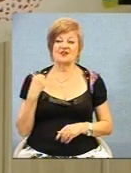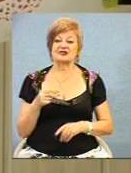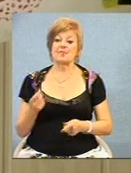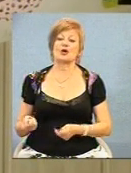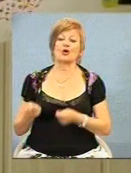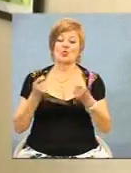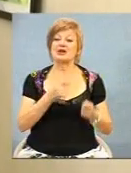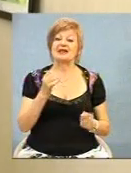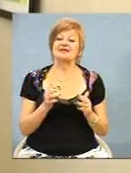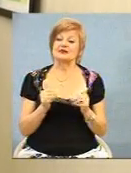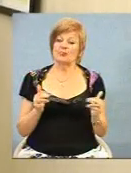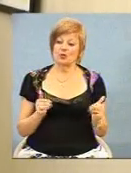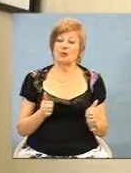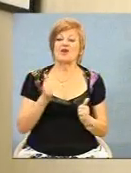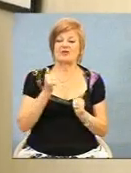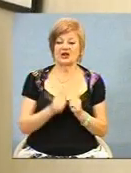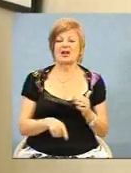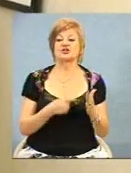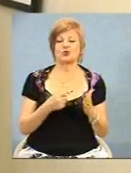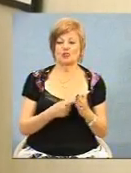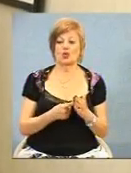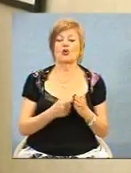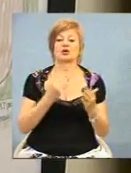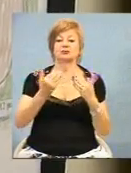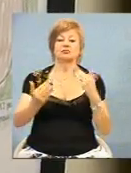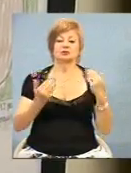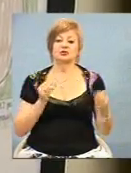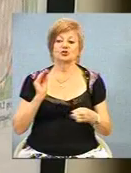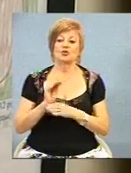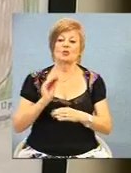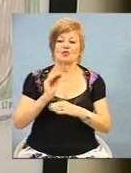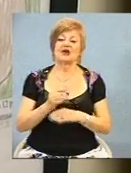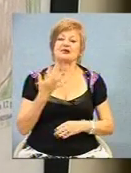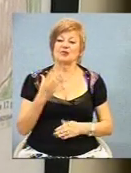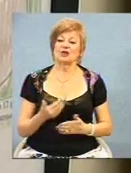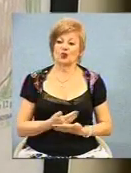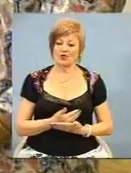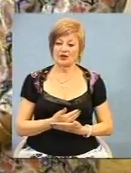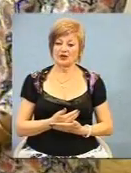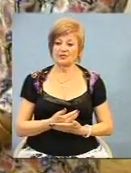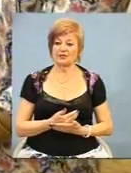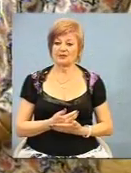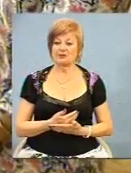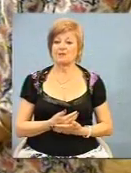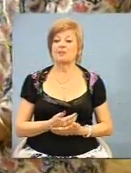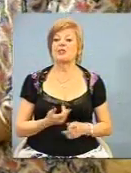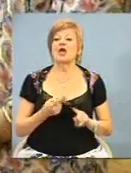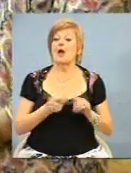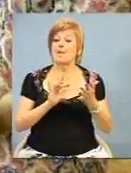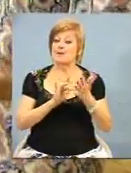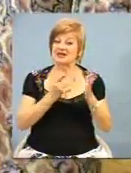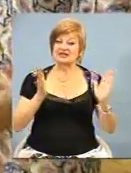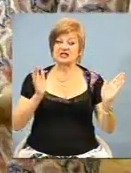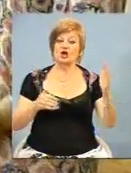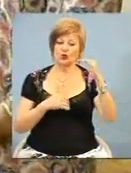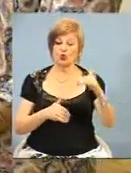привезли з Дніпра. В кожному місті експозиція поповнюється п'ятьма новими. Це в чорних рамках під стеклом. Це вже роботи,